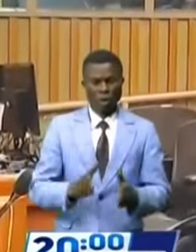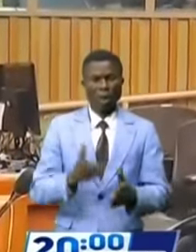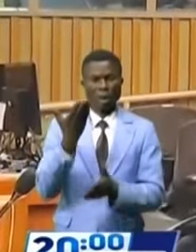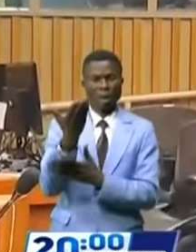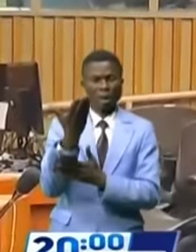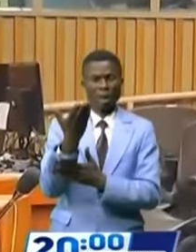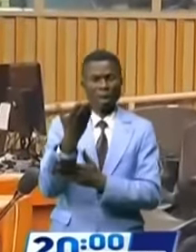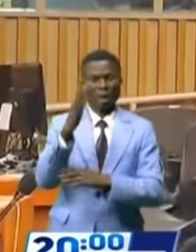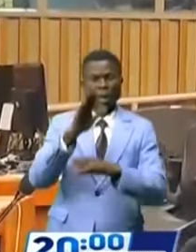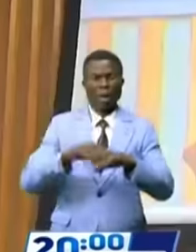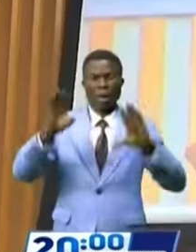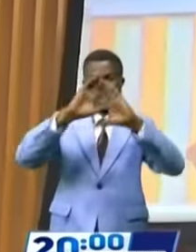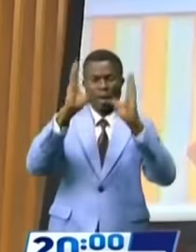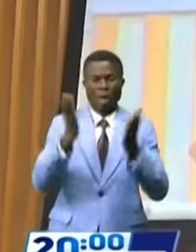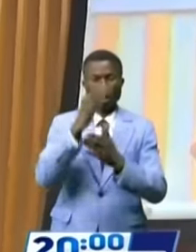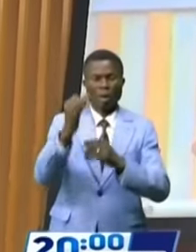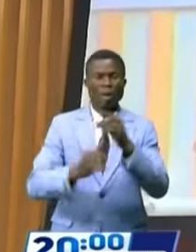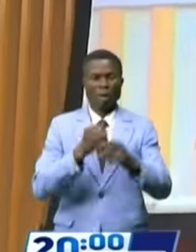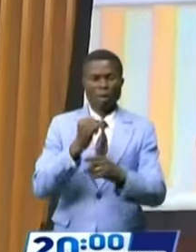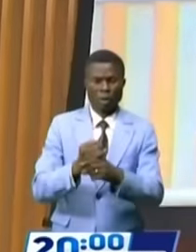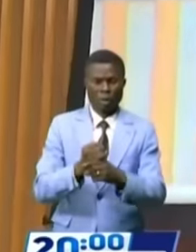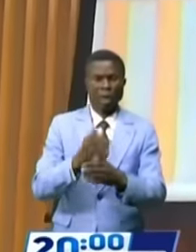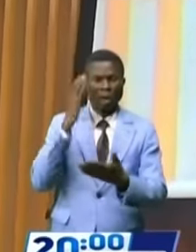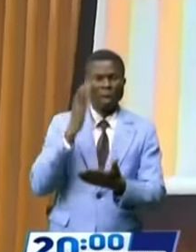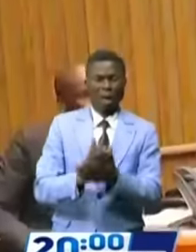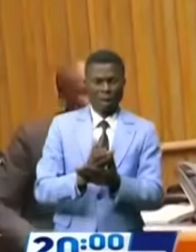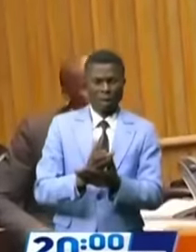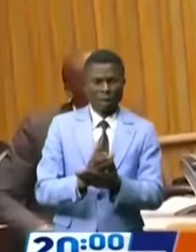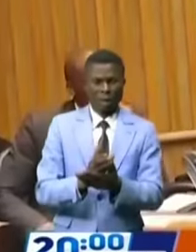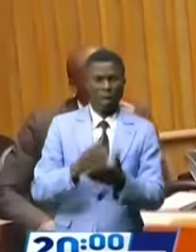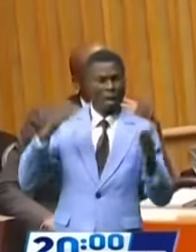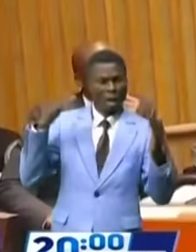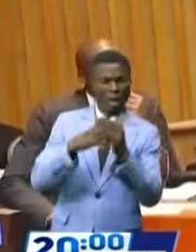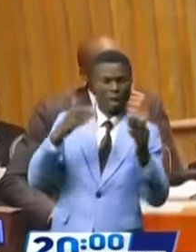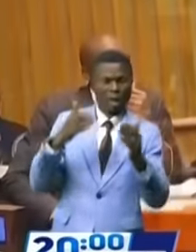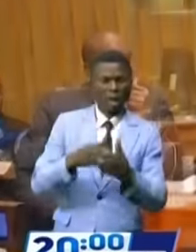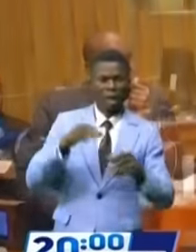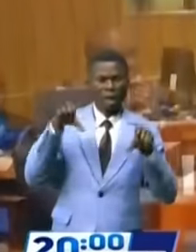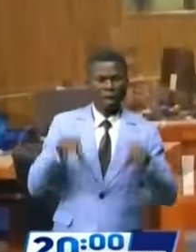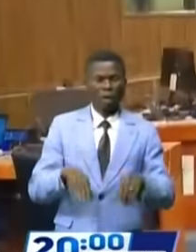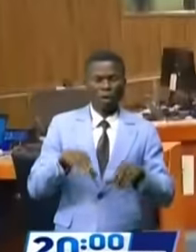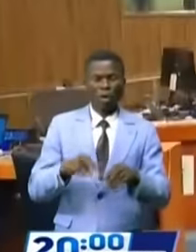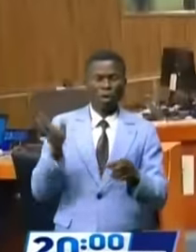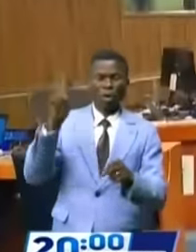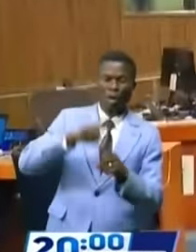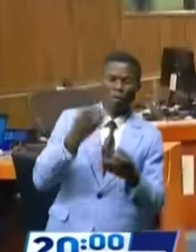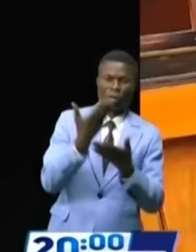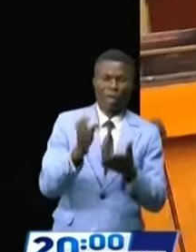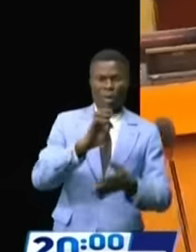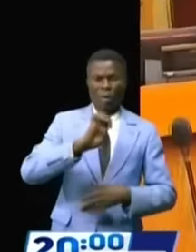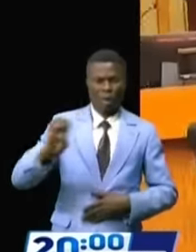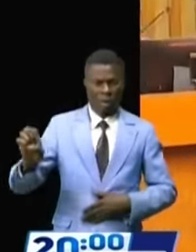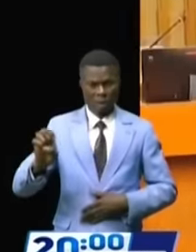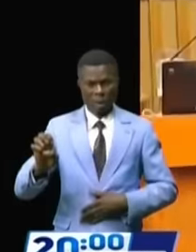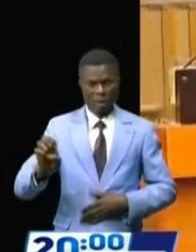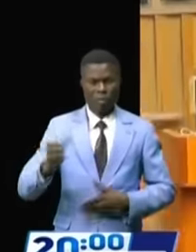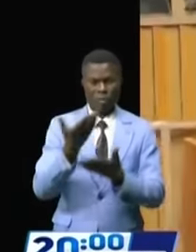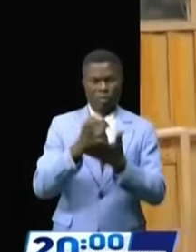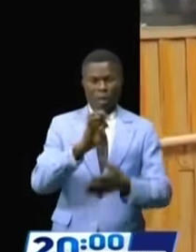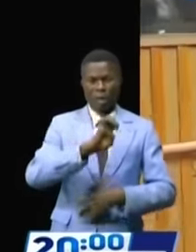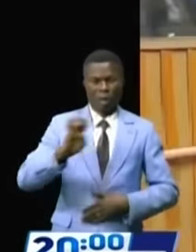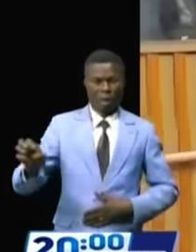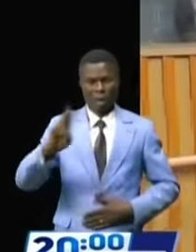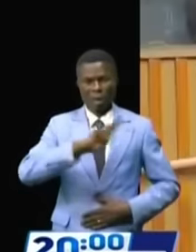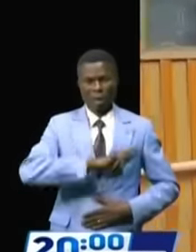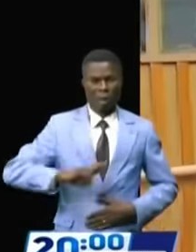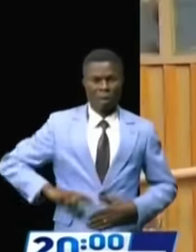un appel à la communauté internationale de mettre un terme à l'agression de la RDC victime dans sa partie est. La partie est de